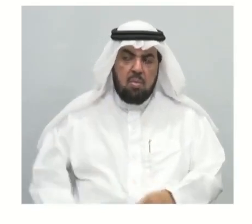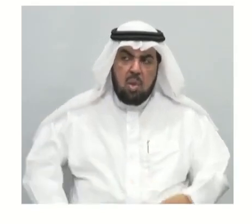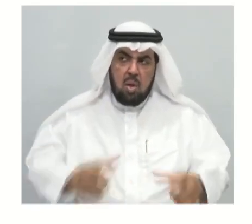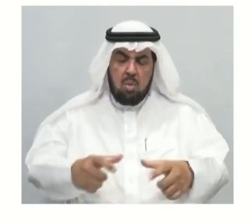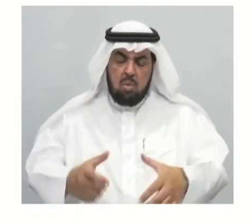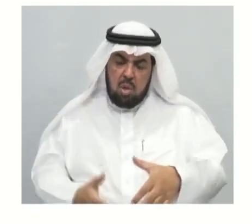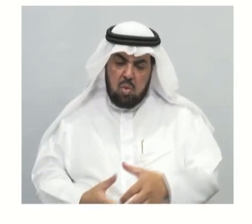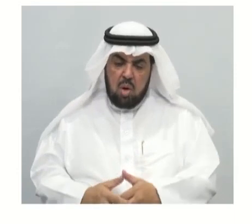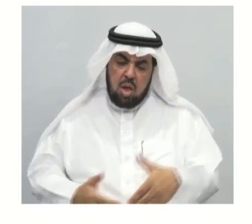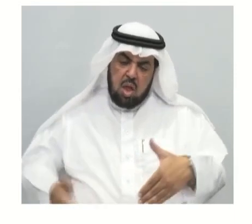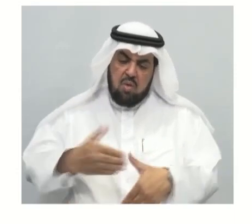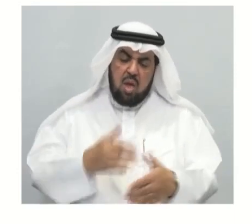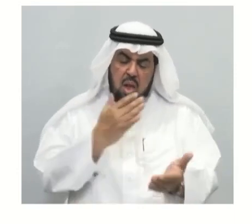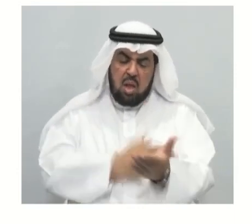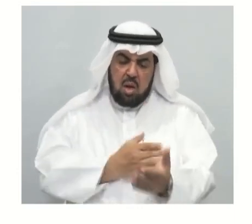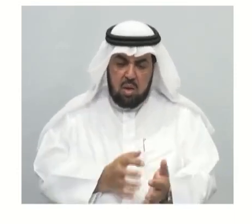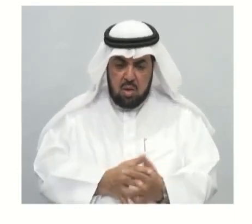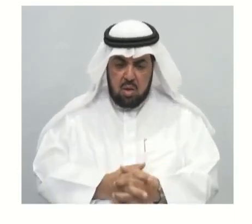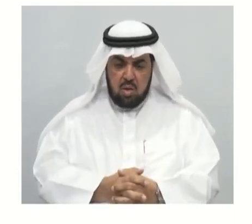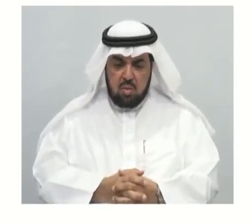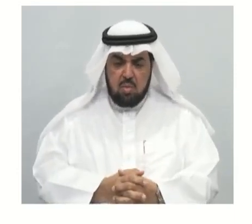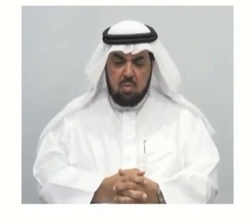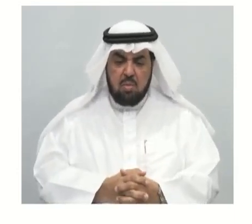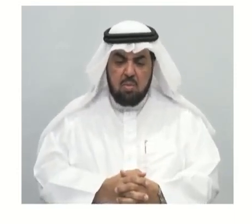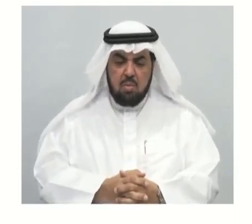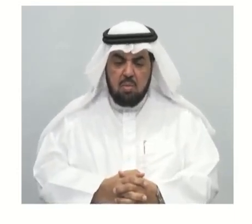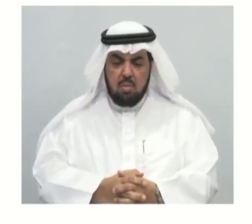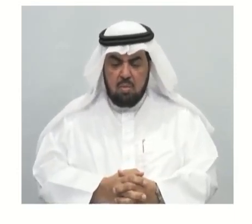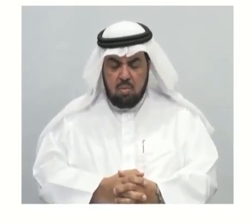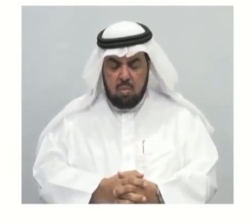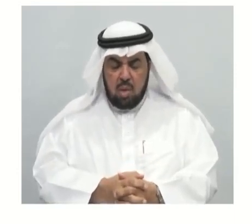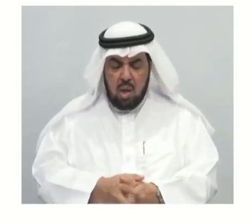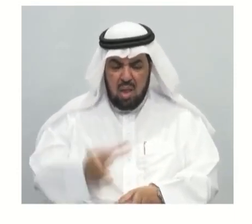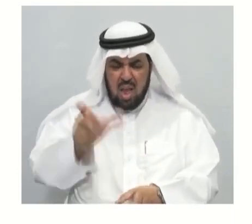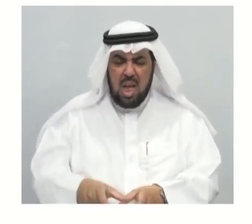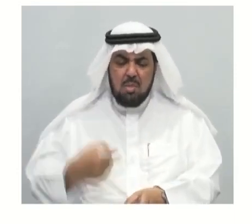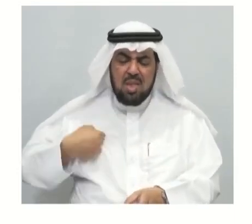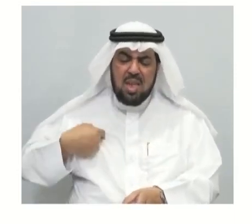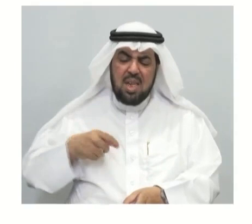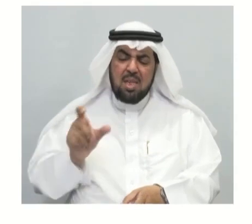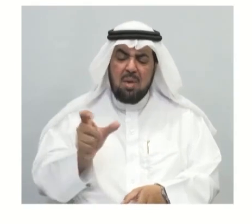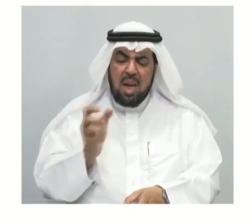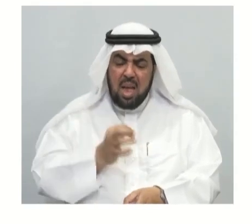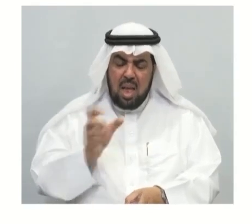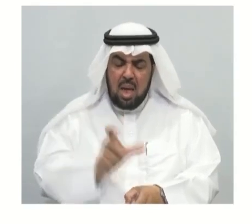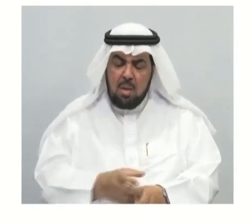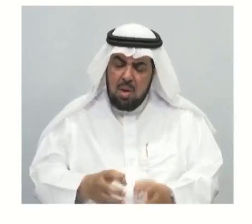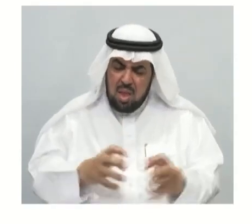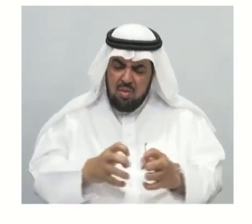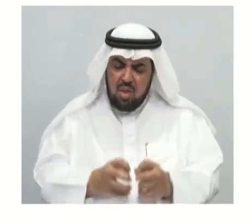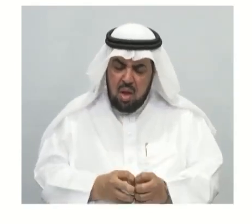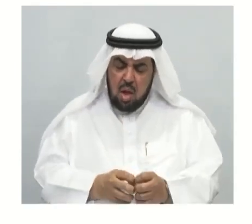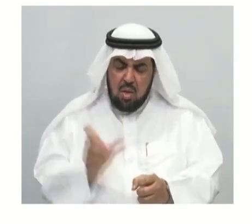عفوا مكونات اضافيه للتقرير قائمه المصطلحات من المفيد تقديم تفسيرات